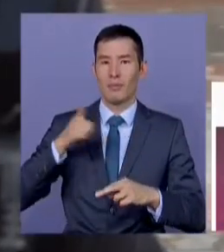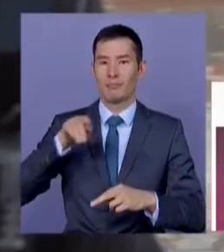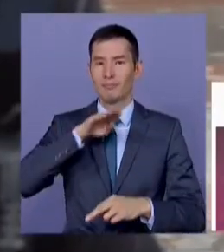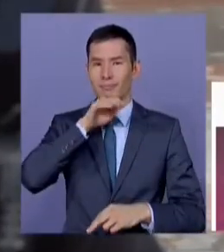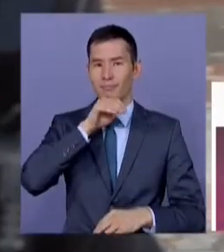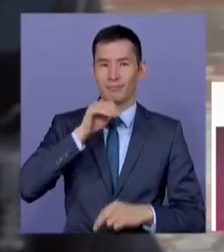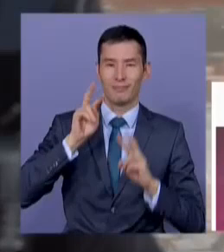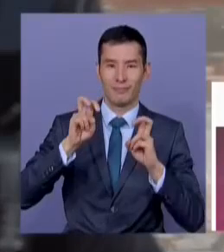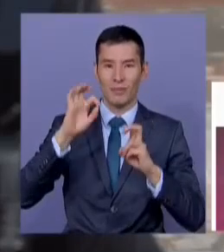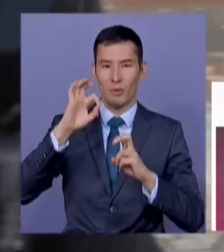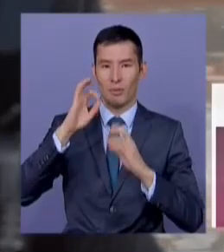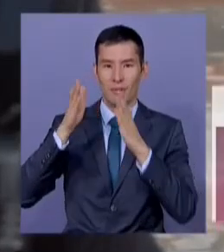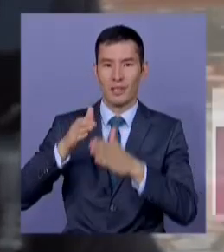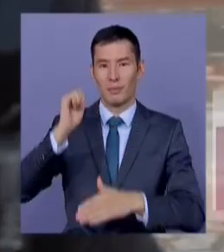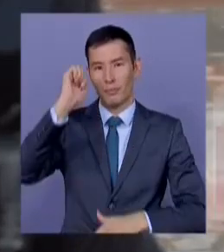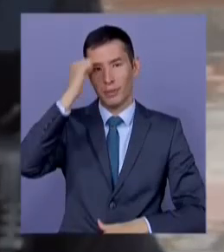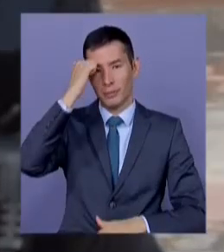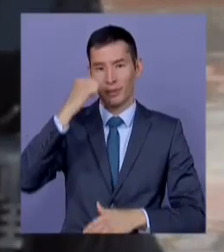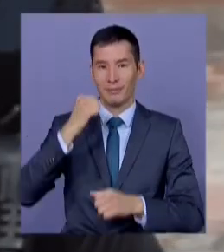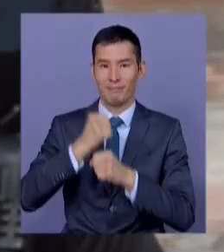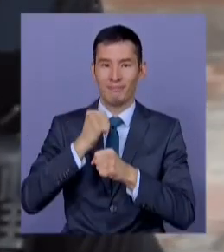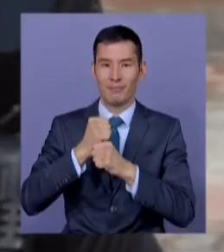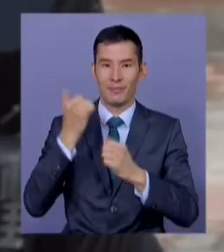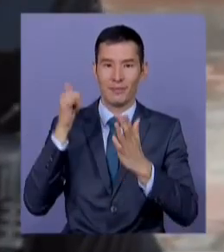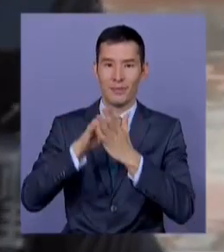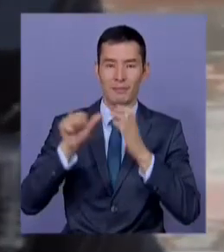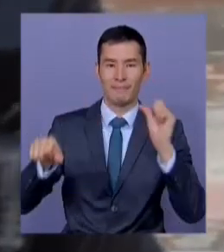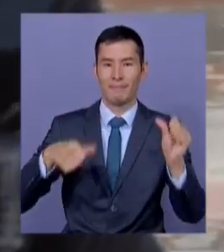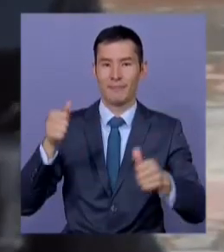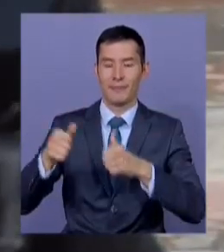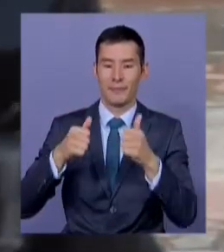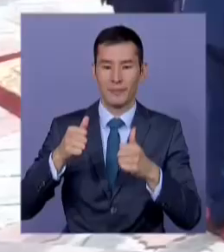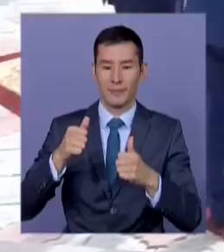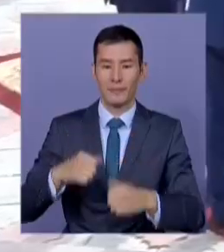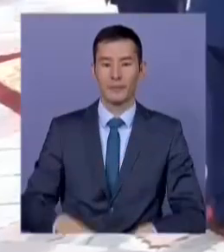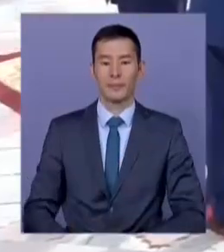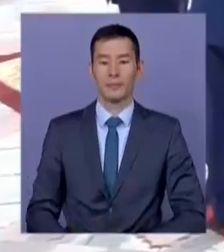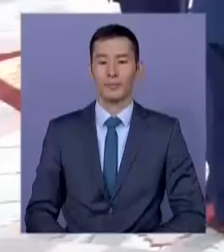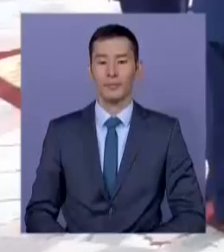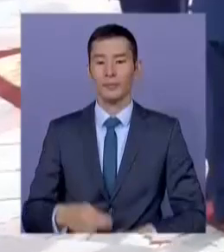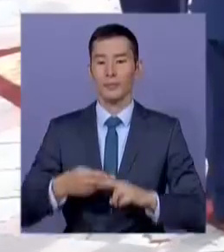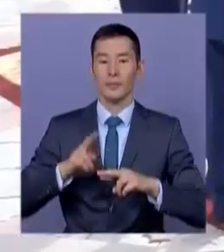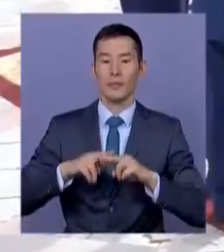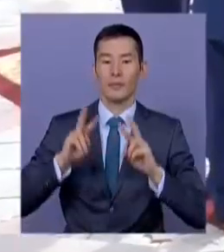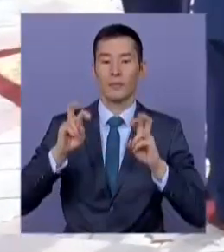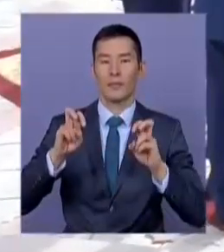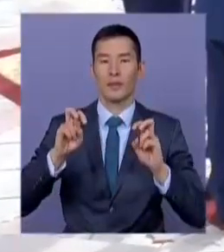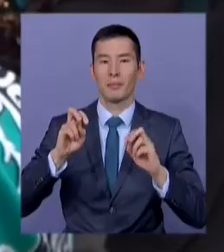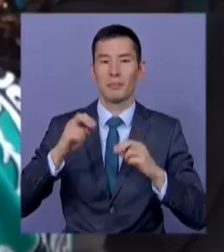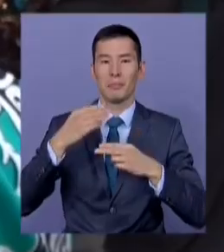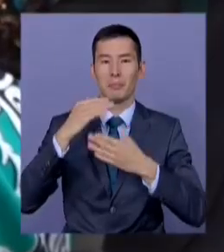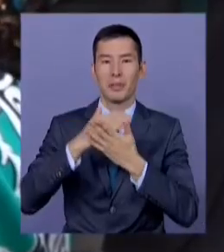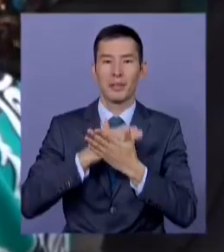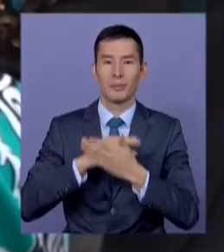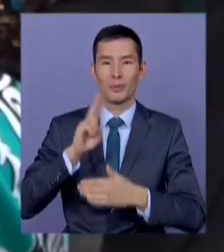кіндігім қан тамған ауданыма деп бабамыздың басына осылай үлкен ескерткіш қойды. Бұл игі іс рухани жаңғыру бағдарламасының туған